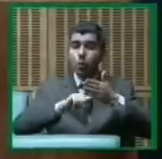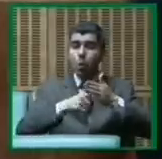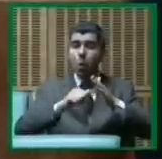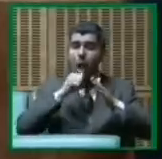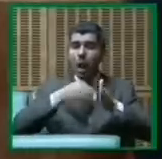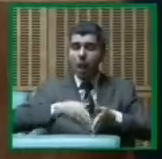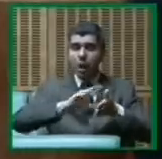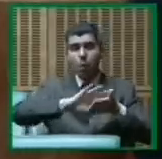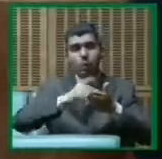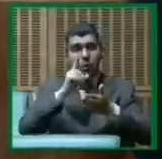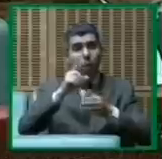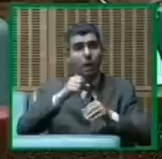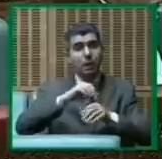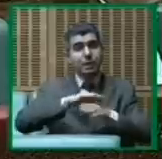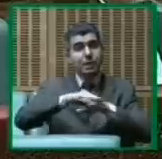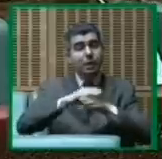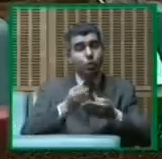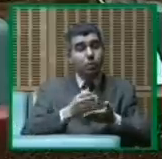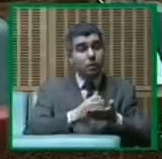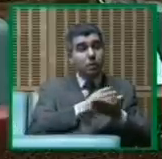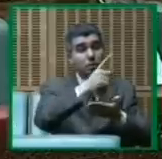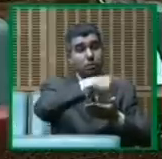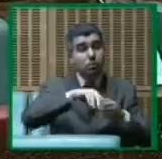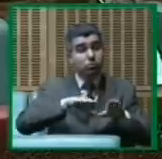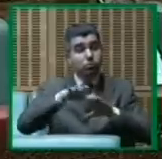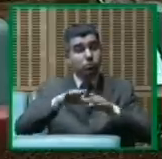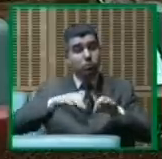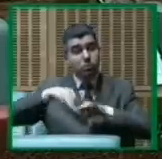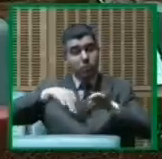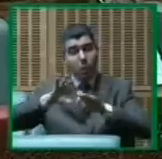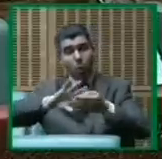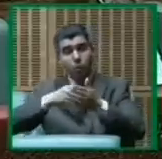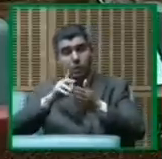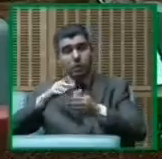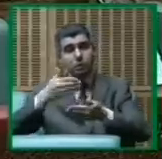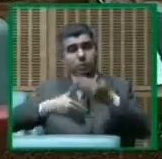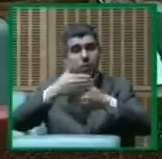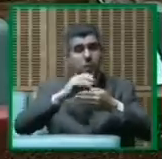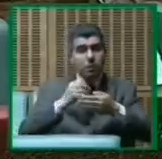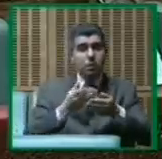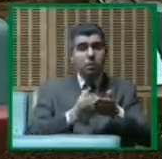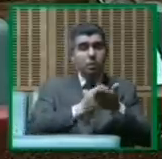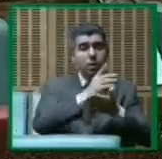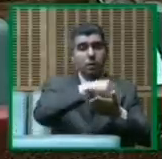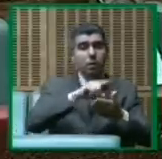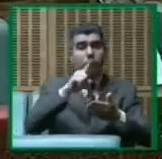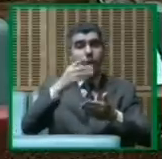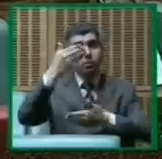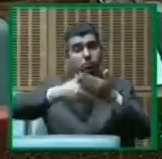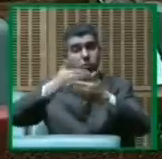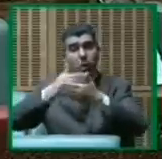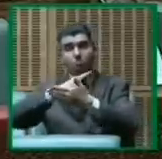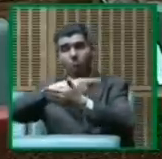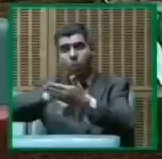الماء، المعايير الأساسية التي تتوفر عليها في برمجة جميع المشاريع المتعلقة بتعميم التزويد تتعلق بالأساس أن